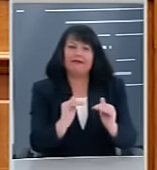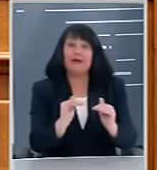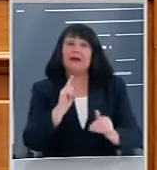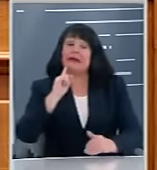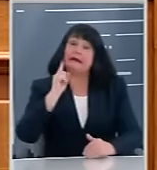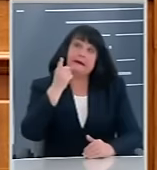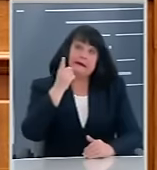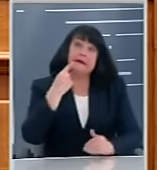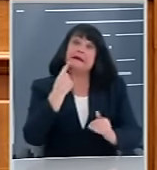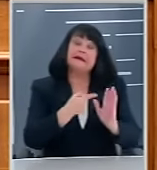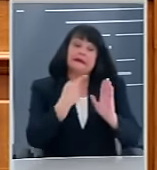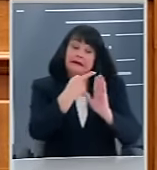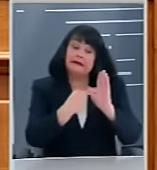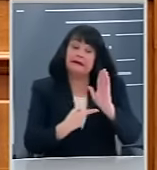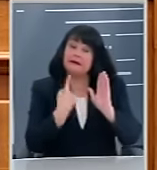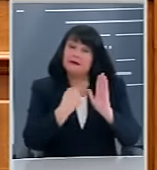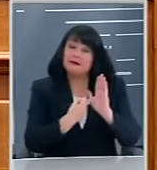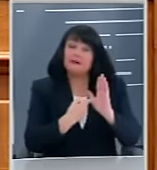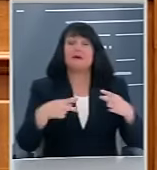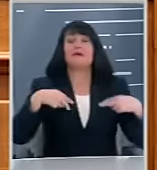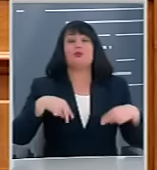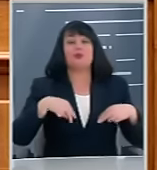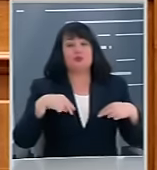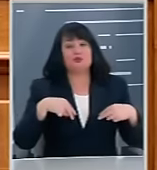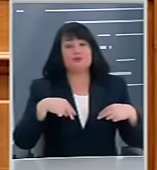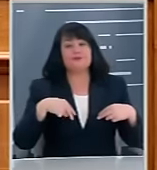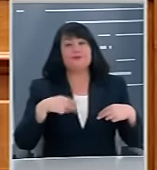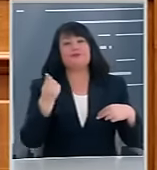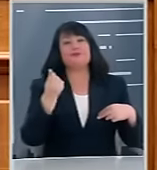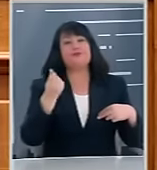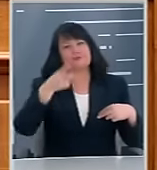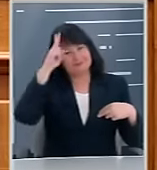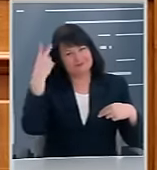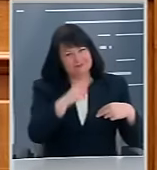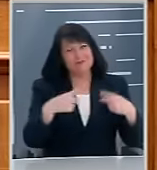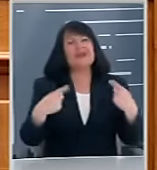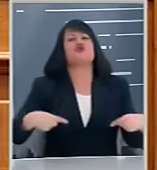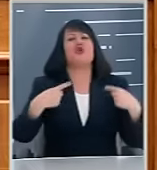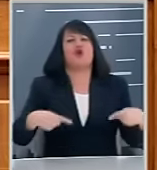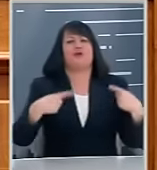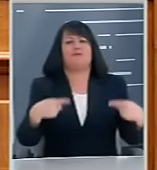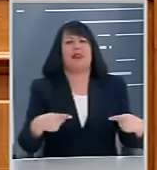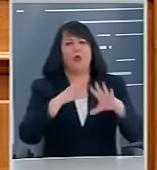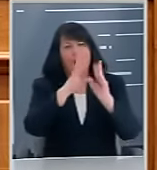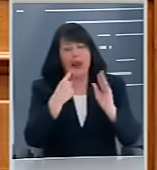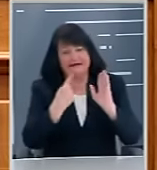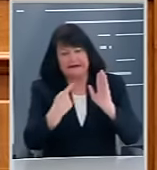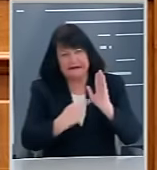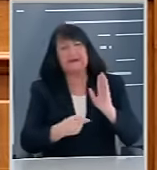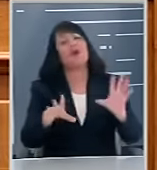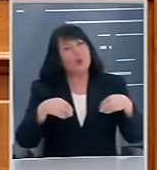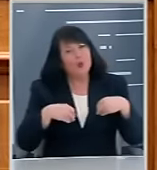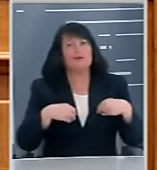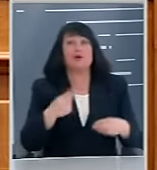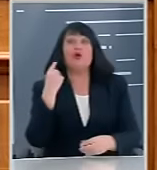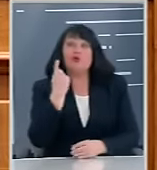υποδείξεις που έλεγε ο Υπουργός Οικονομικών της Γερμανίας, ο κύριος Σόιμπλε. Ναι ή όχι.